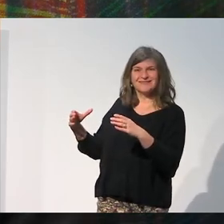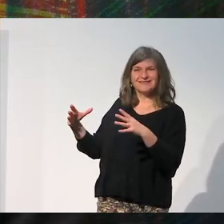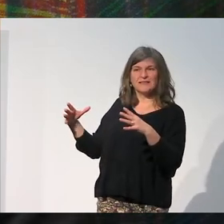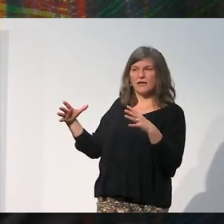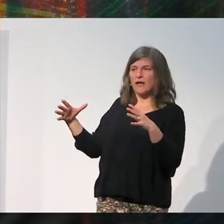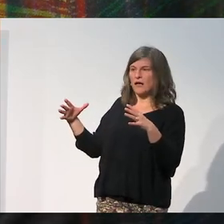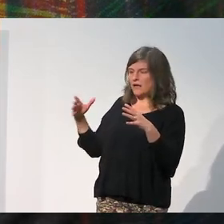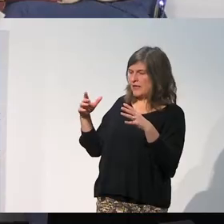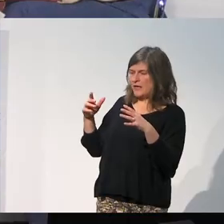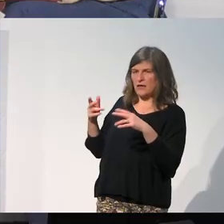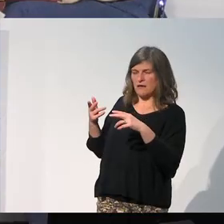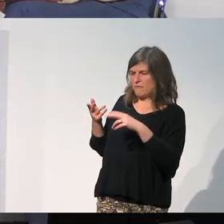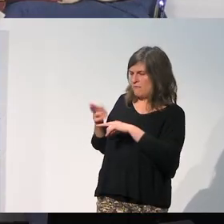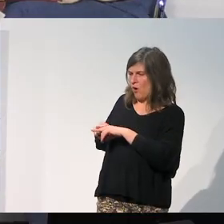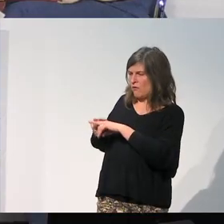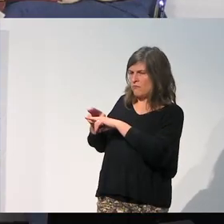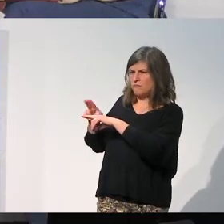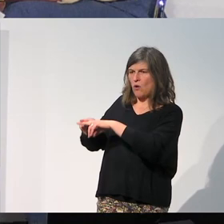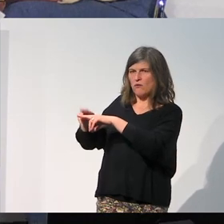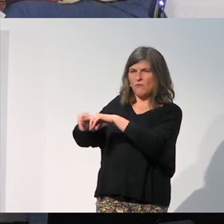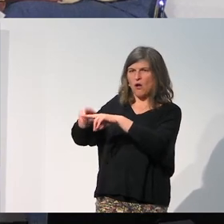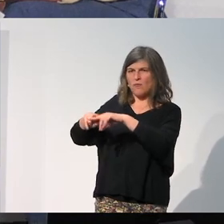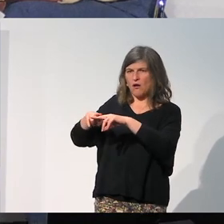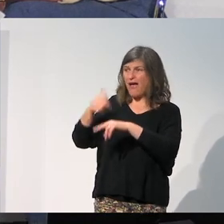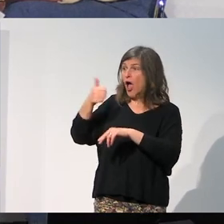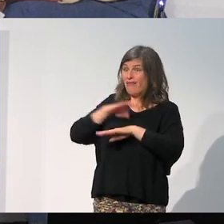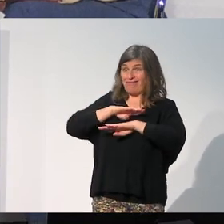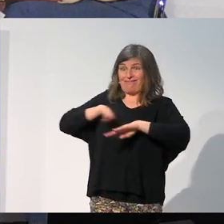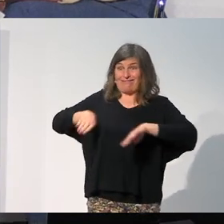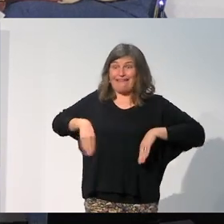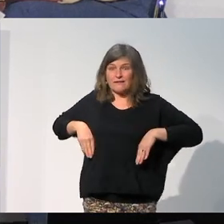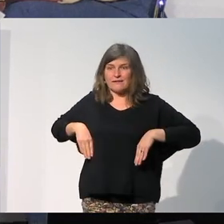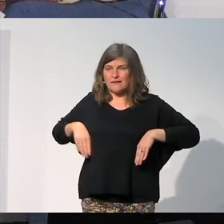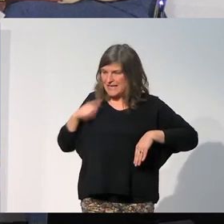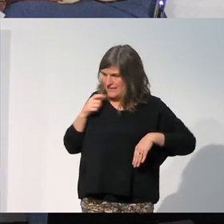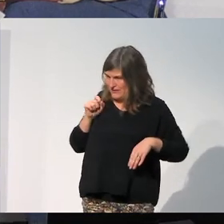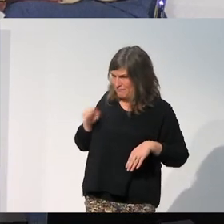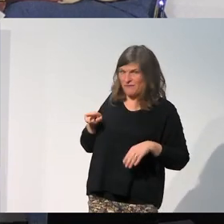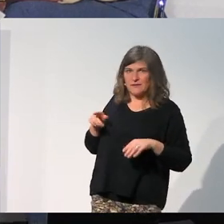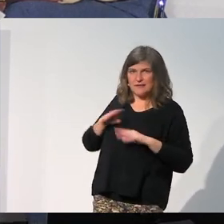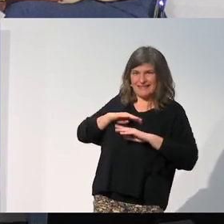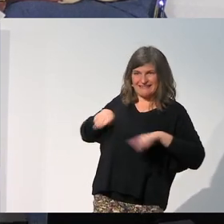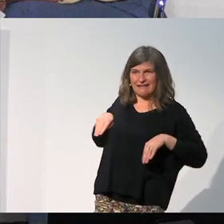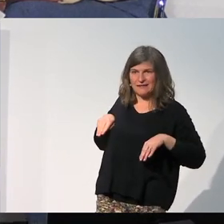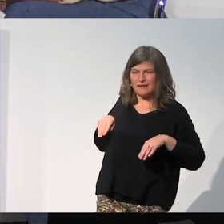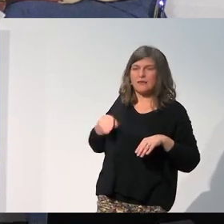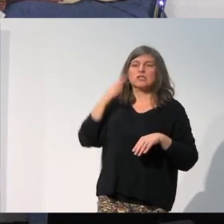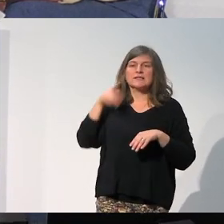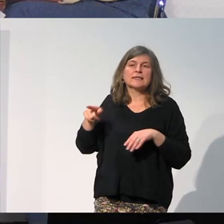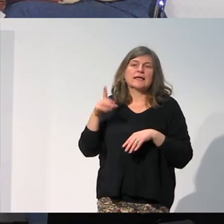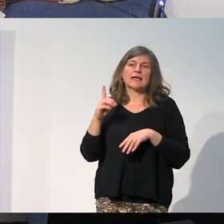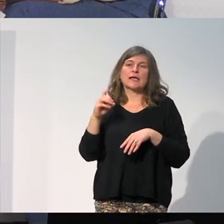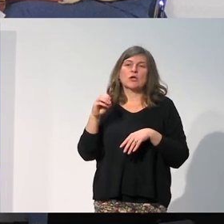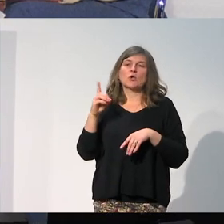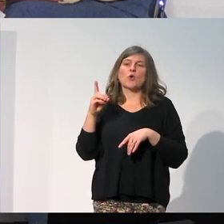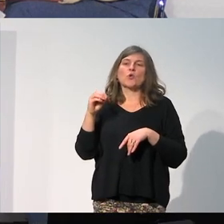vus mourir les uns après les autres, et d'être tout seul. Et qu'est-ce que c'est qu'être un dodo? Et comme je savais que je n'allais pas parler à la place d'un